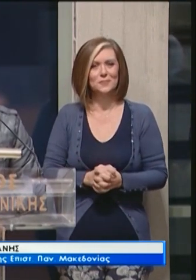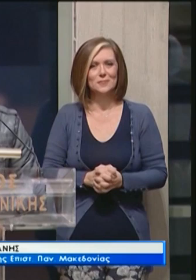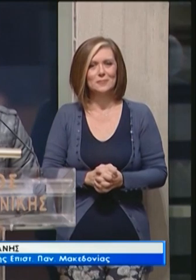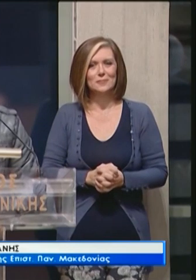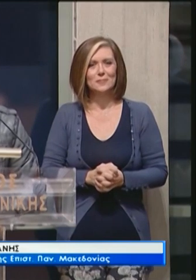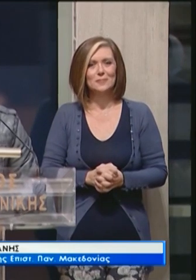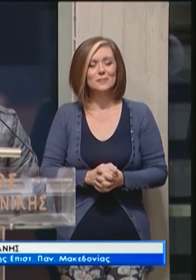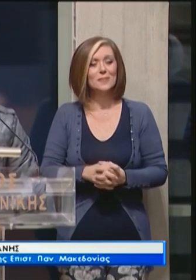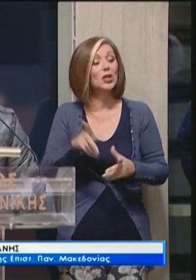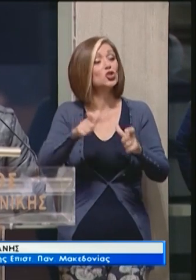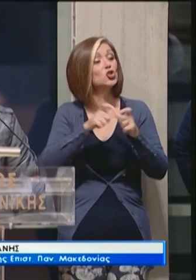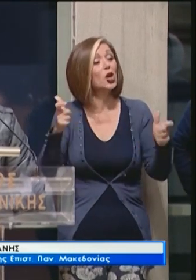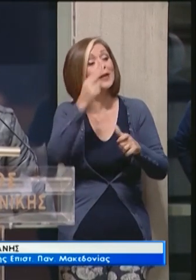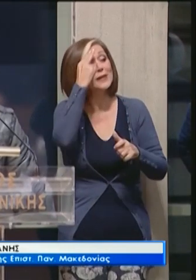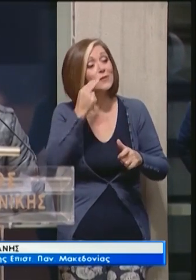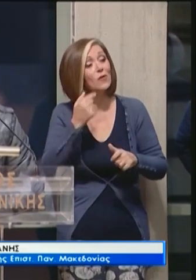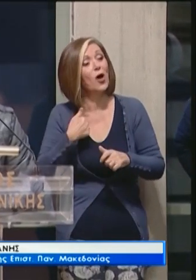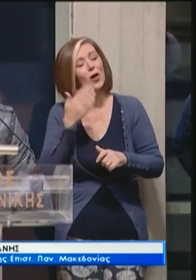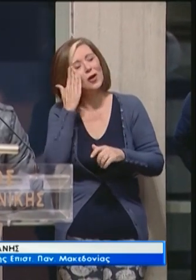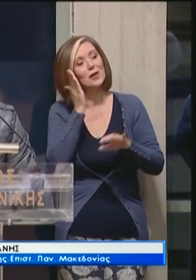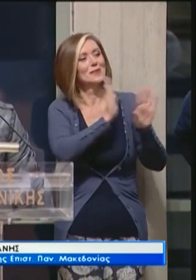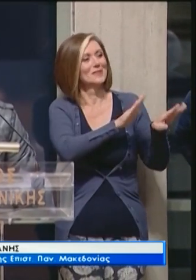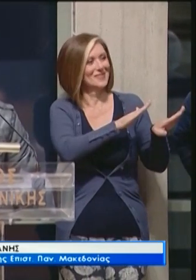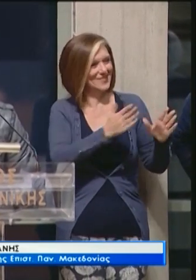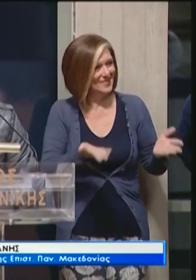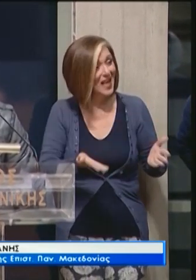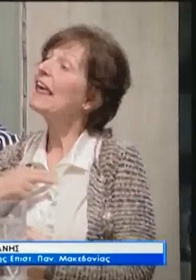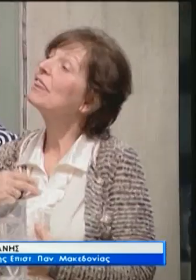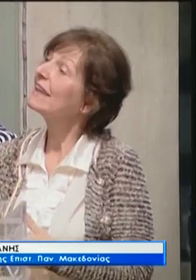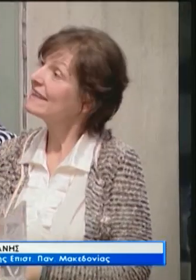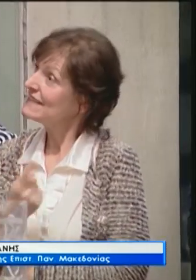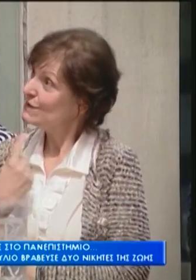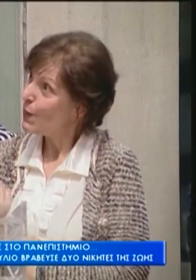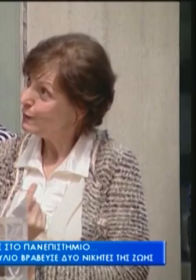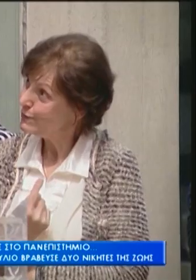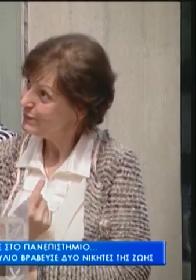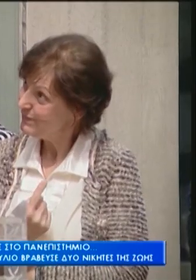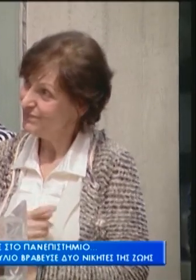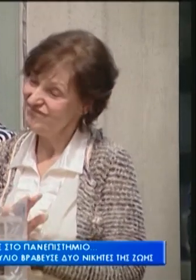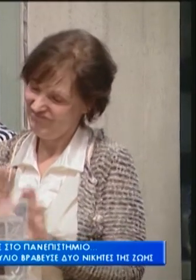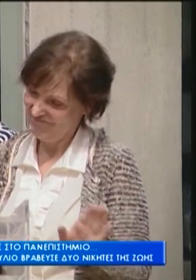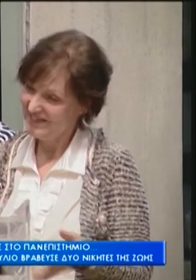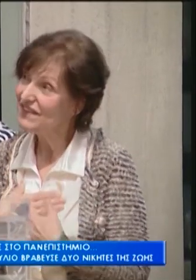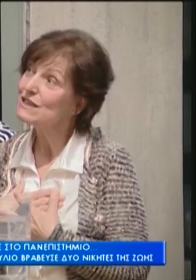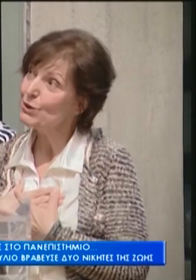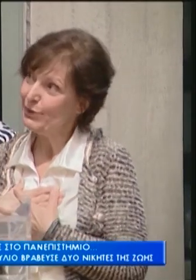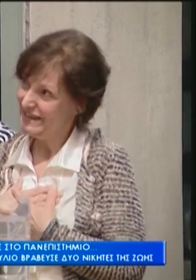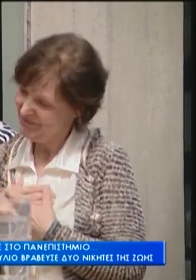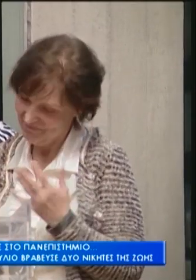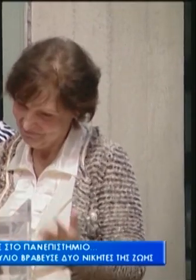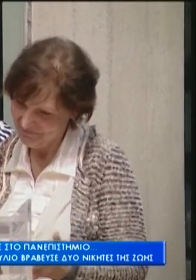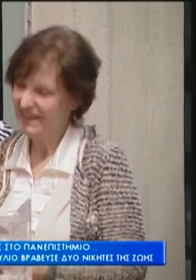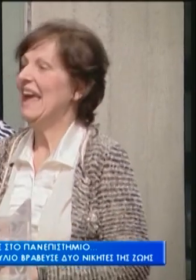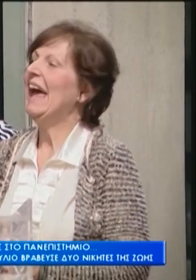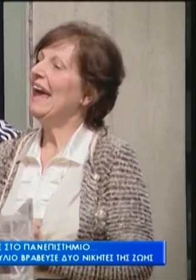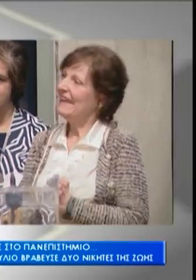Και τη Σχολή Τυφλών που με φιλοξενεί έξι χρόνια. Η Εφτέρη Πειράπτια αντιμετώπισε αντίστοιχα δυσκολία στο κοινωνικό